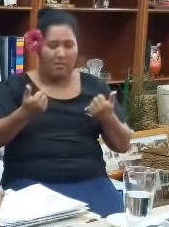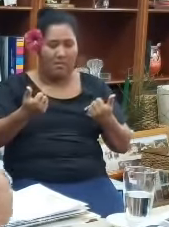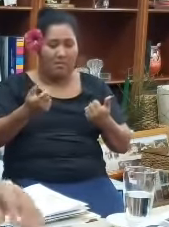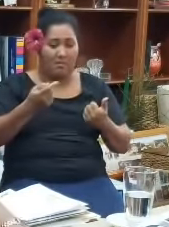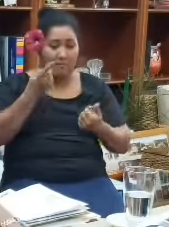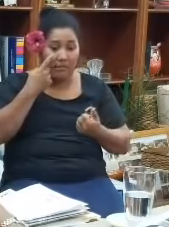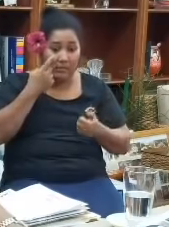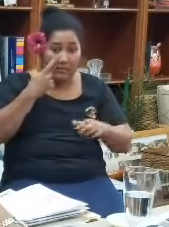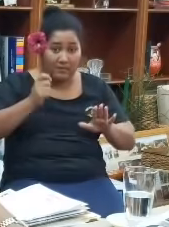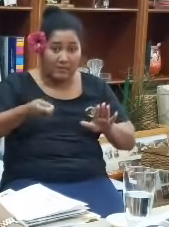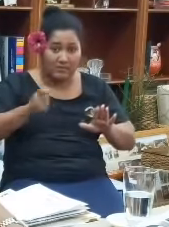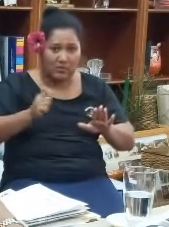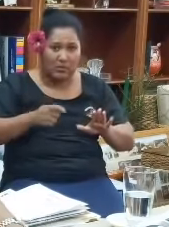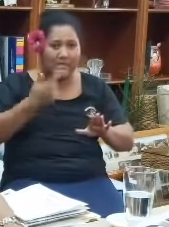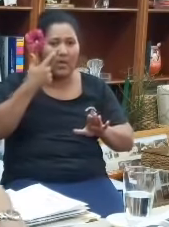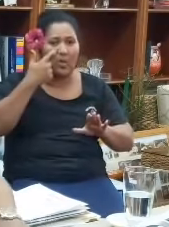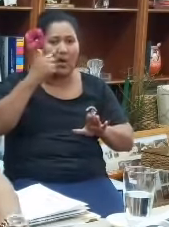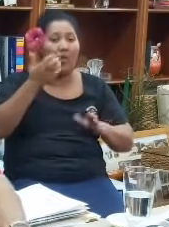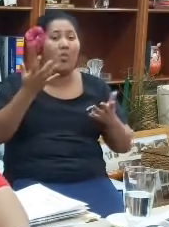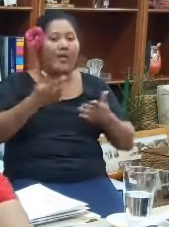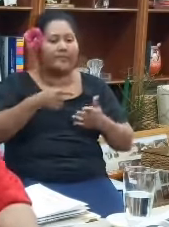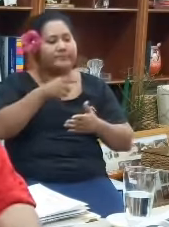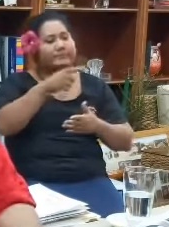le sa fa yime.